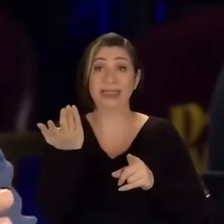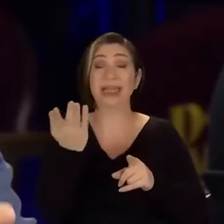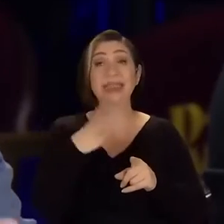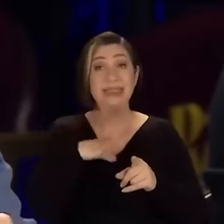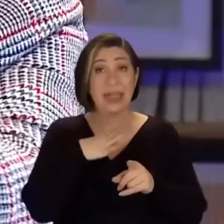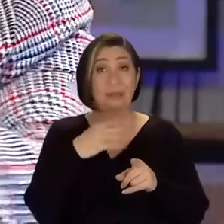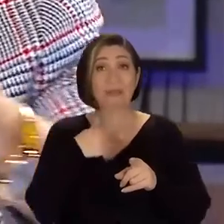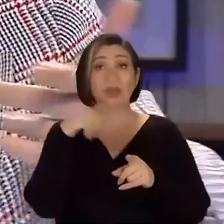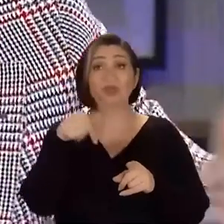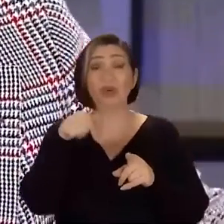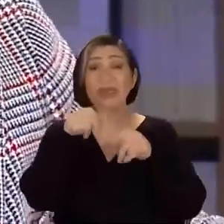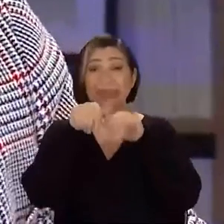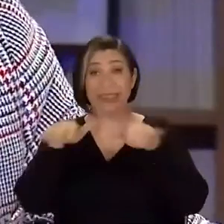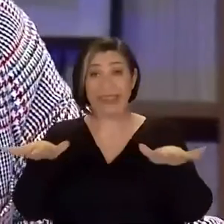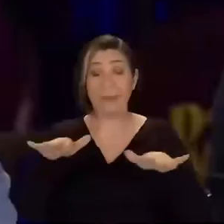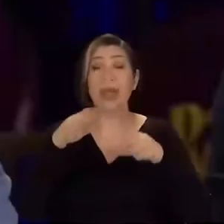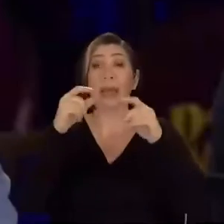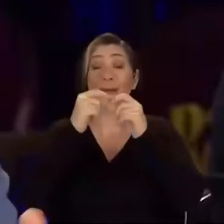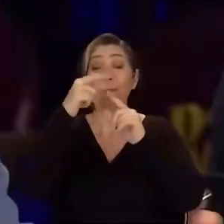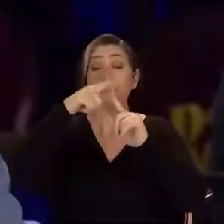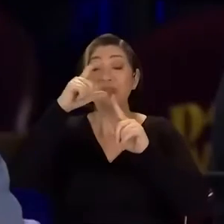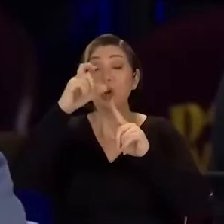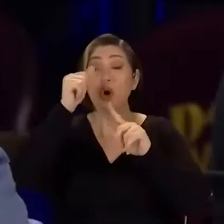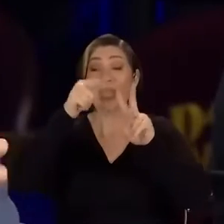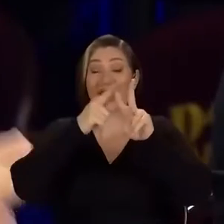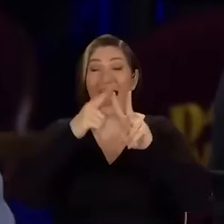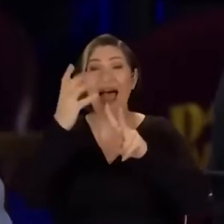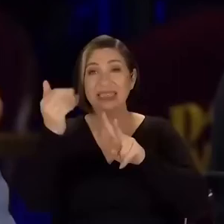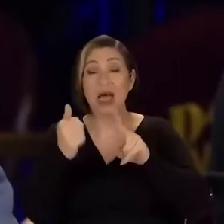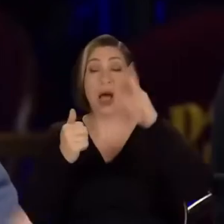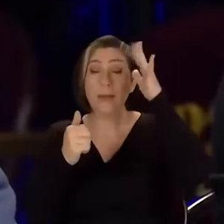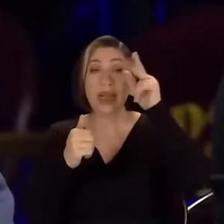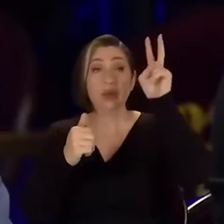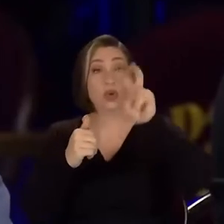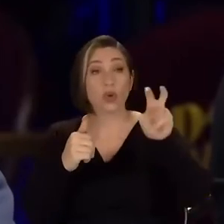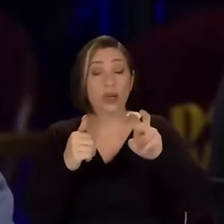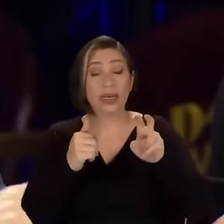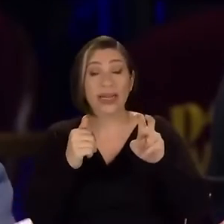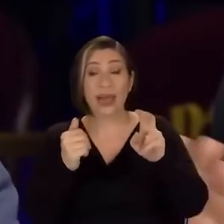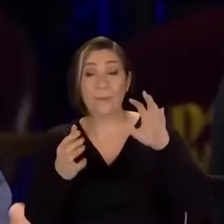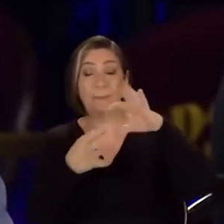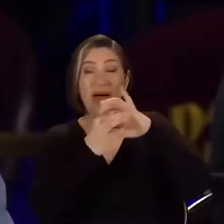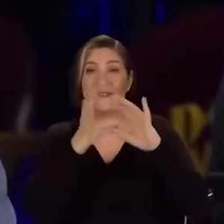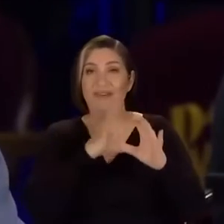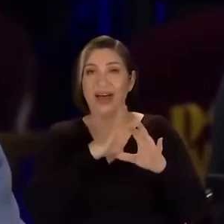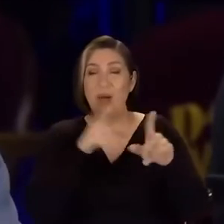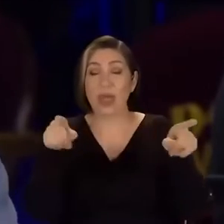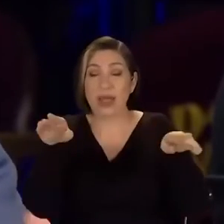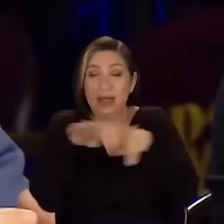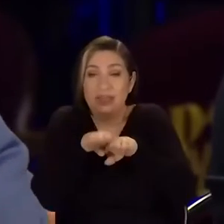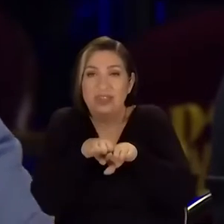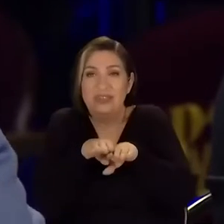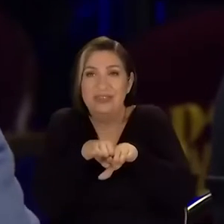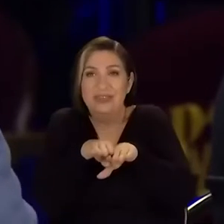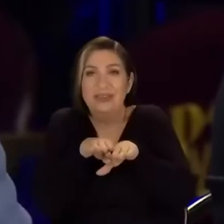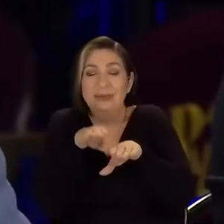zaman isterim. Şu anki sistemde Bitcoin dalsanız Amerikan dolarına yine dokunuyorsunuz. Onun etrafından dolaşamazsınız. Şimdi